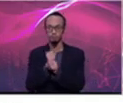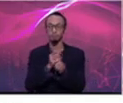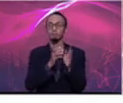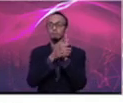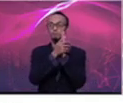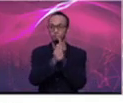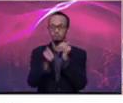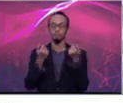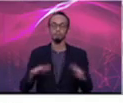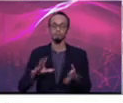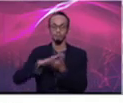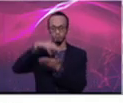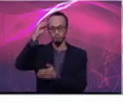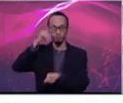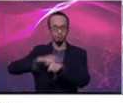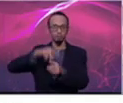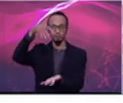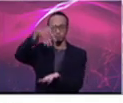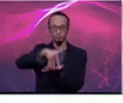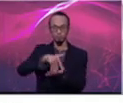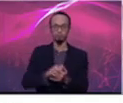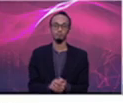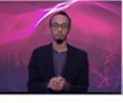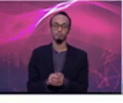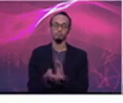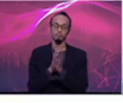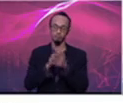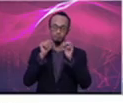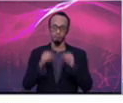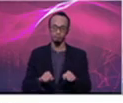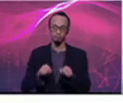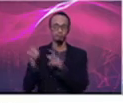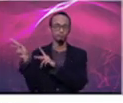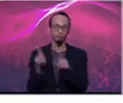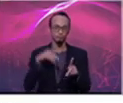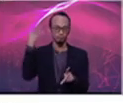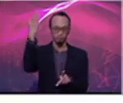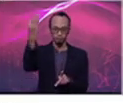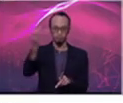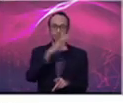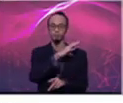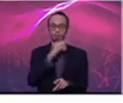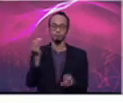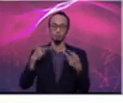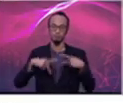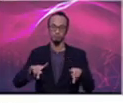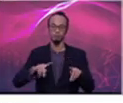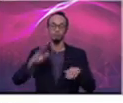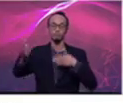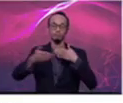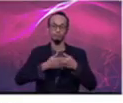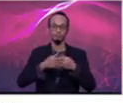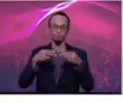yang sudah dipelajari ketika berada di dalam penjara bagi membolehkan mereka membuat perancangan masa depan selain berpeluang untuk merapatkan